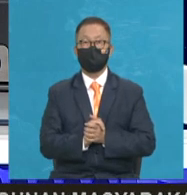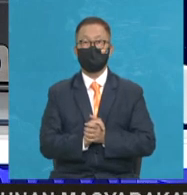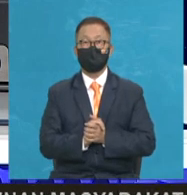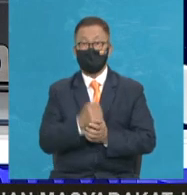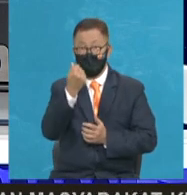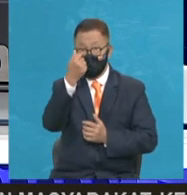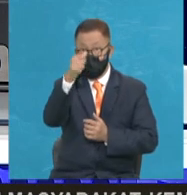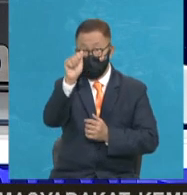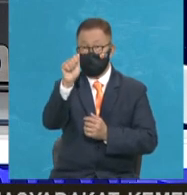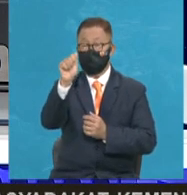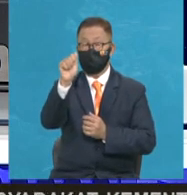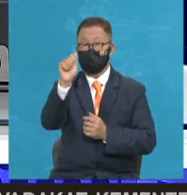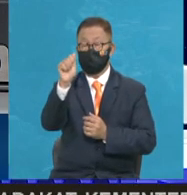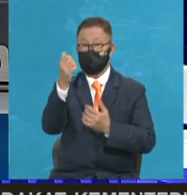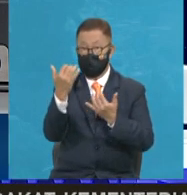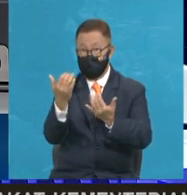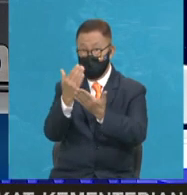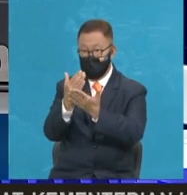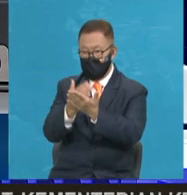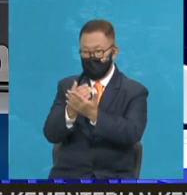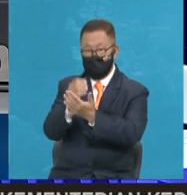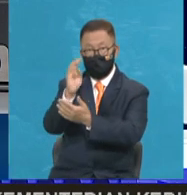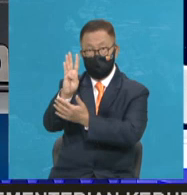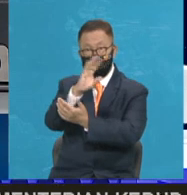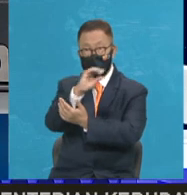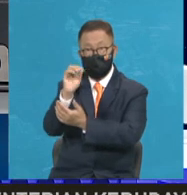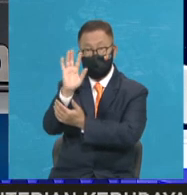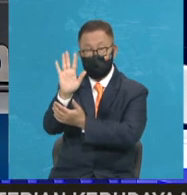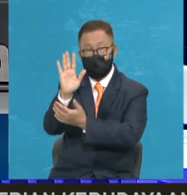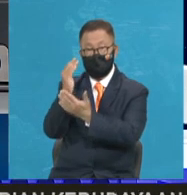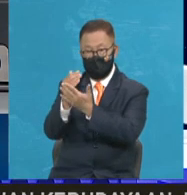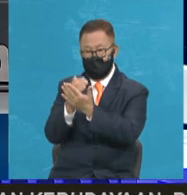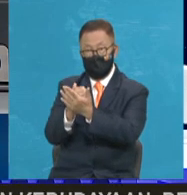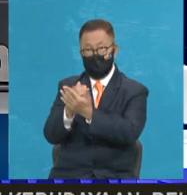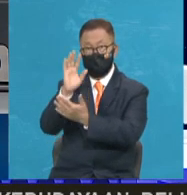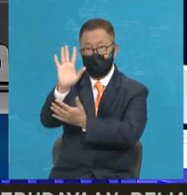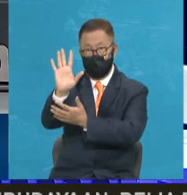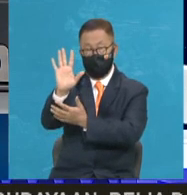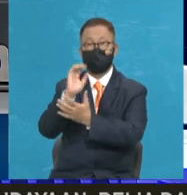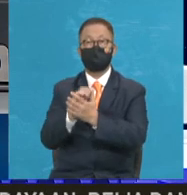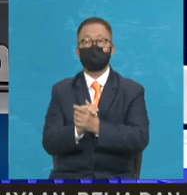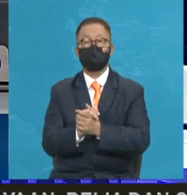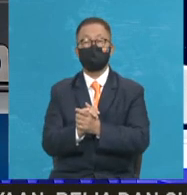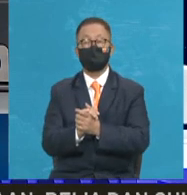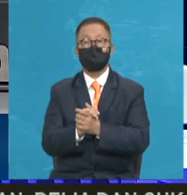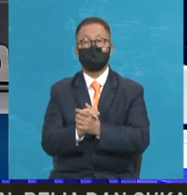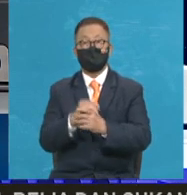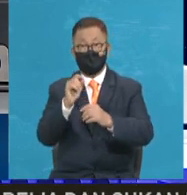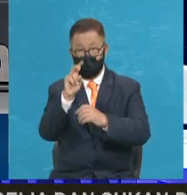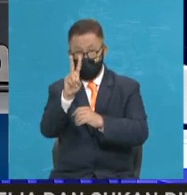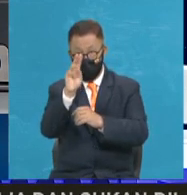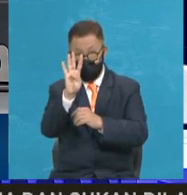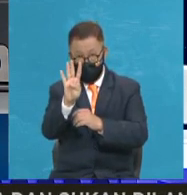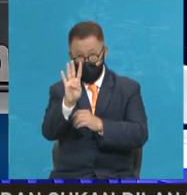20 bioskop naikin ditempatkan dalam kategori 4 mereka lima chest berada dalam kategori 5 sementara itu dalam tempo